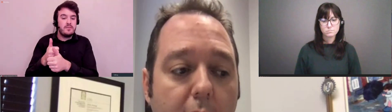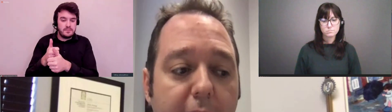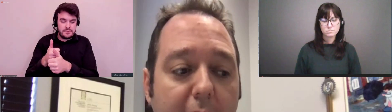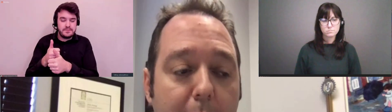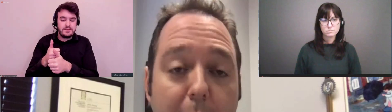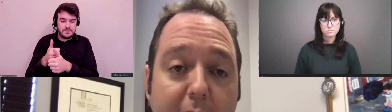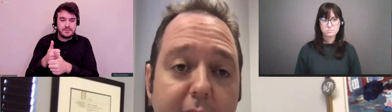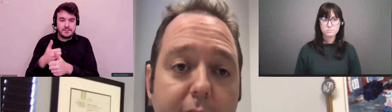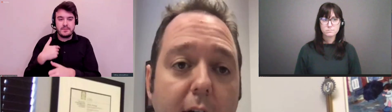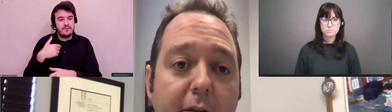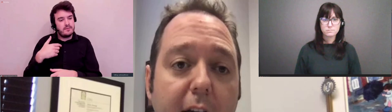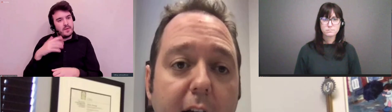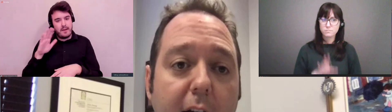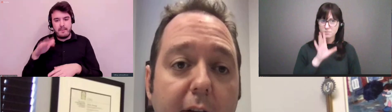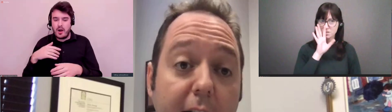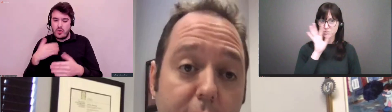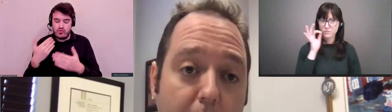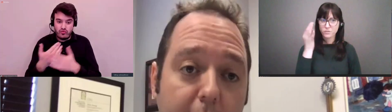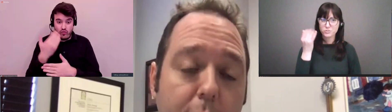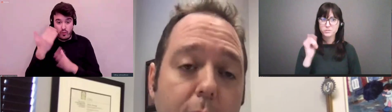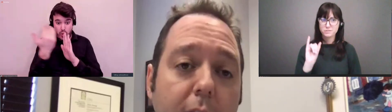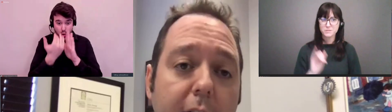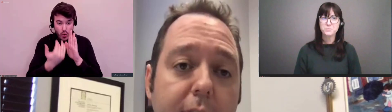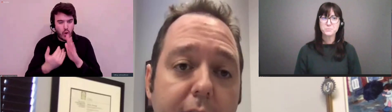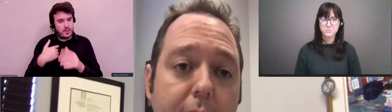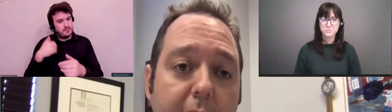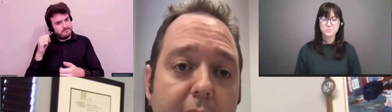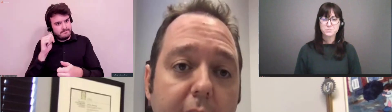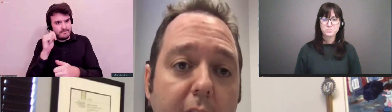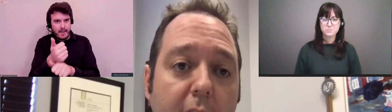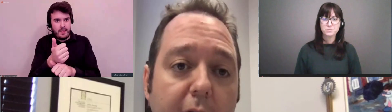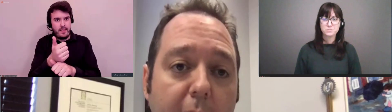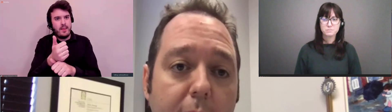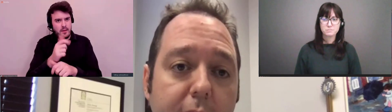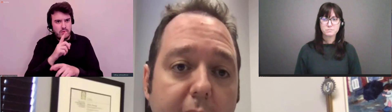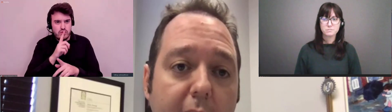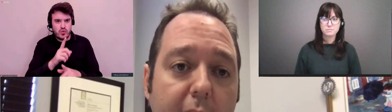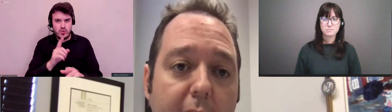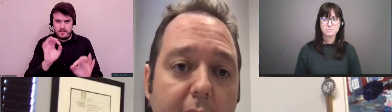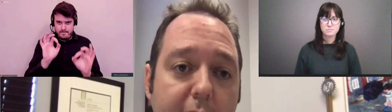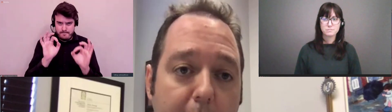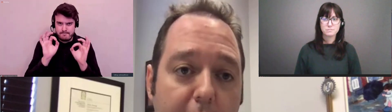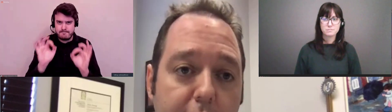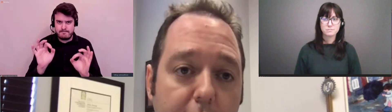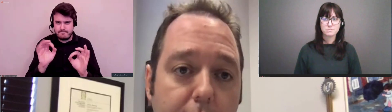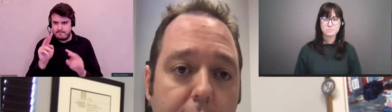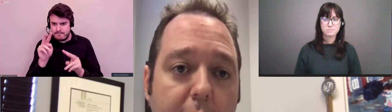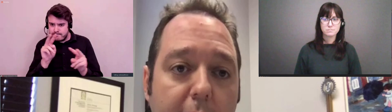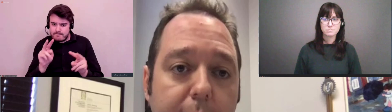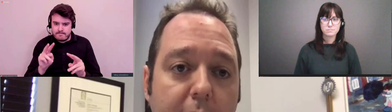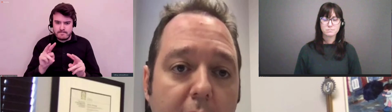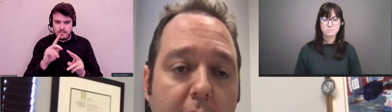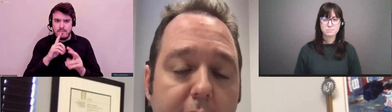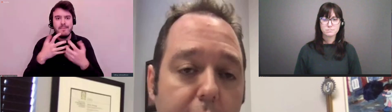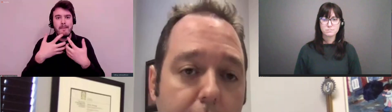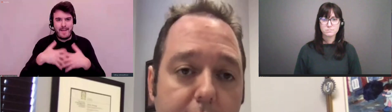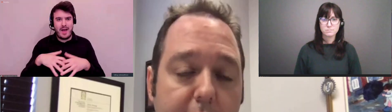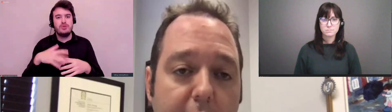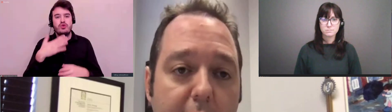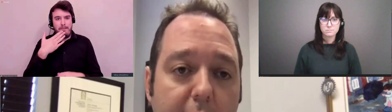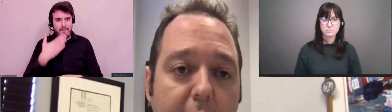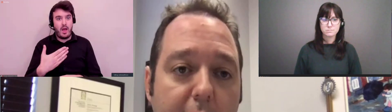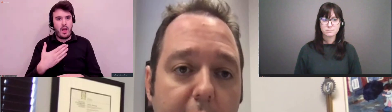on fait l'implémentation avec soin pour nous assurer que vraiment ça marche dans